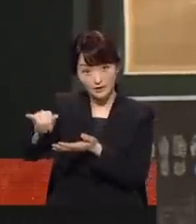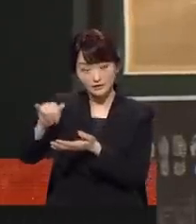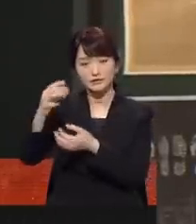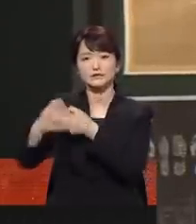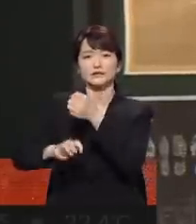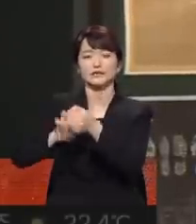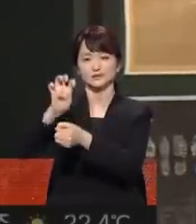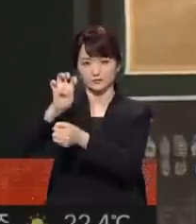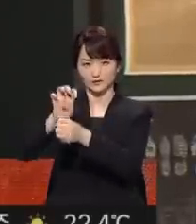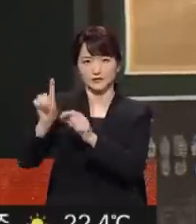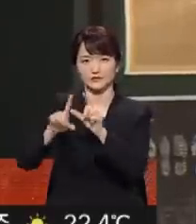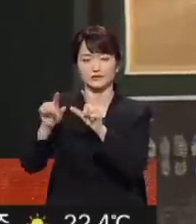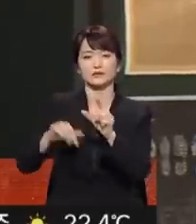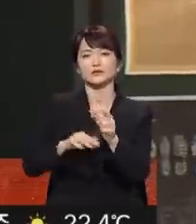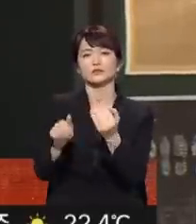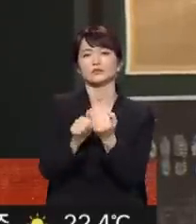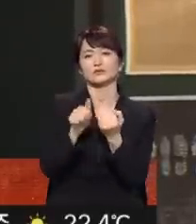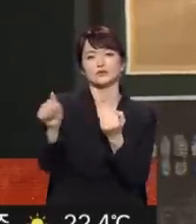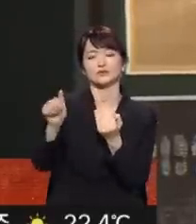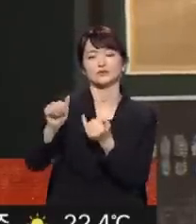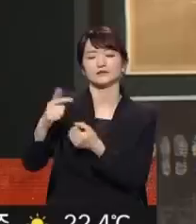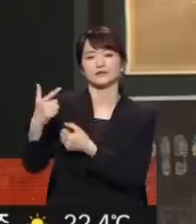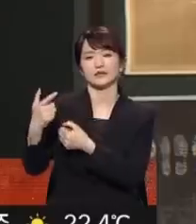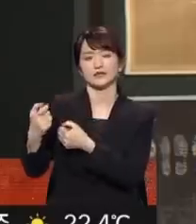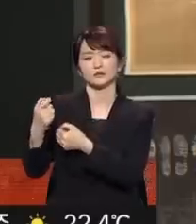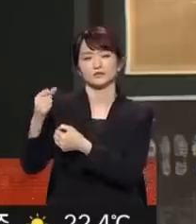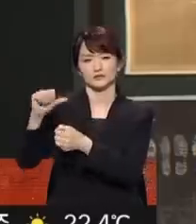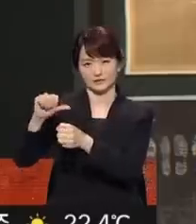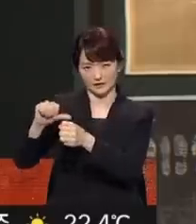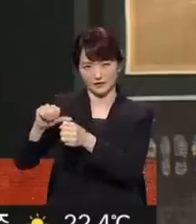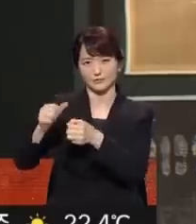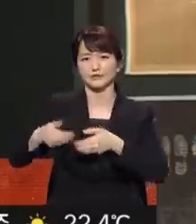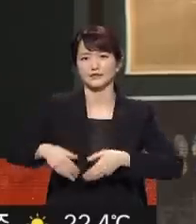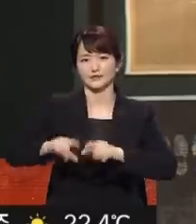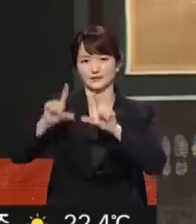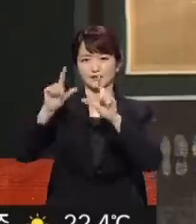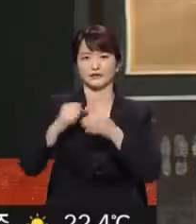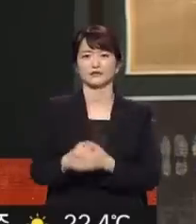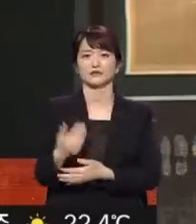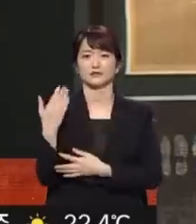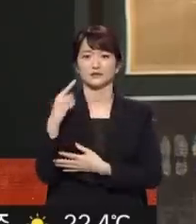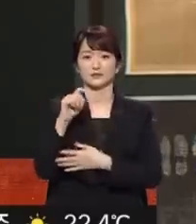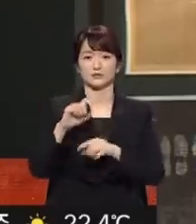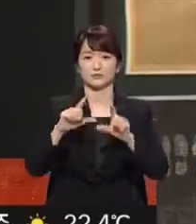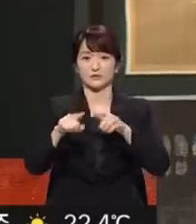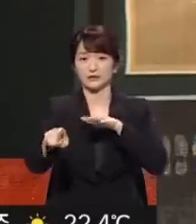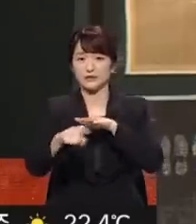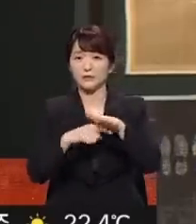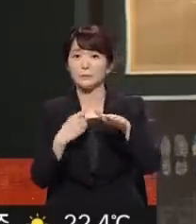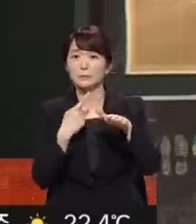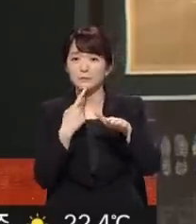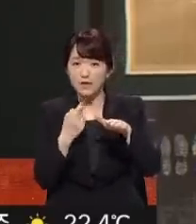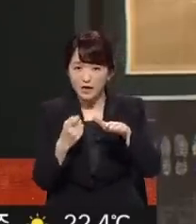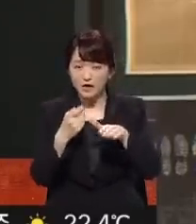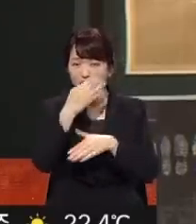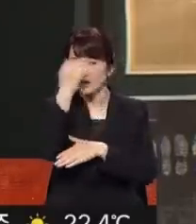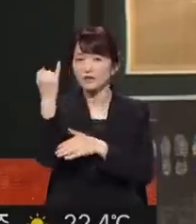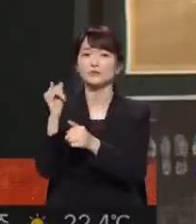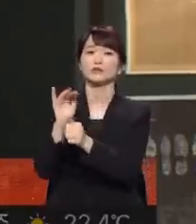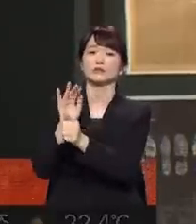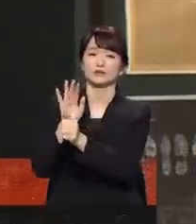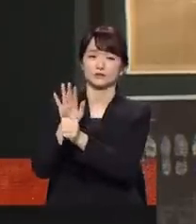신랑 65번째 생일입니다 하신 써니홍님, 지난 15일 강도 피해를 당할 뻔한 할머니를 도와드렸습니다